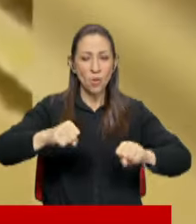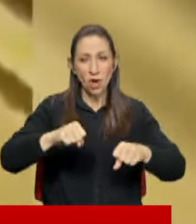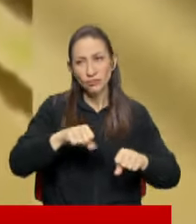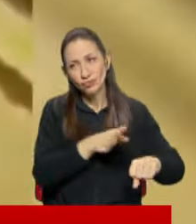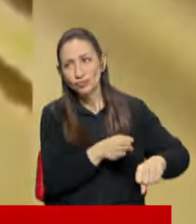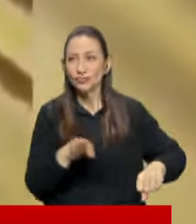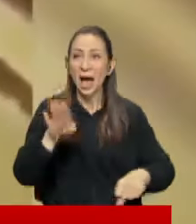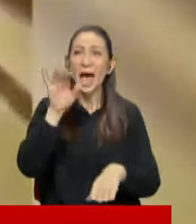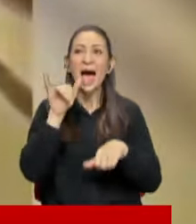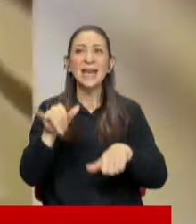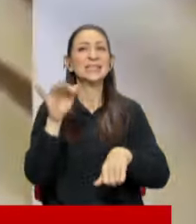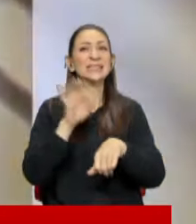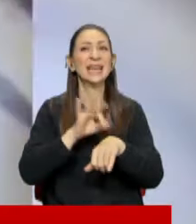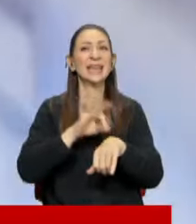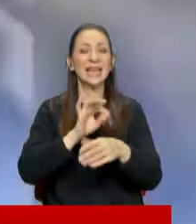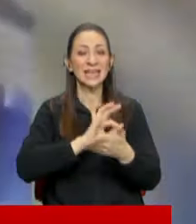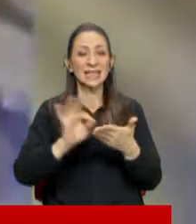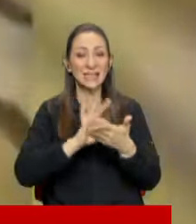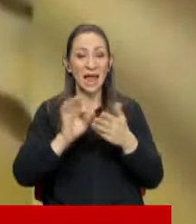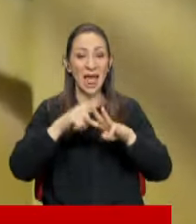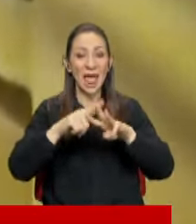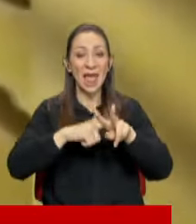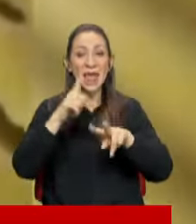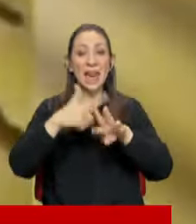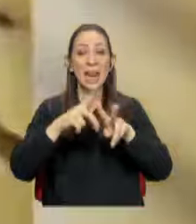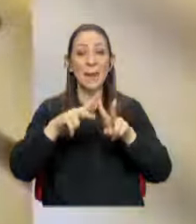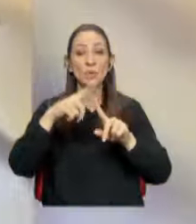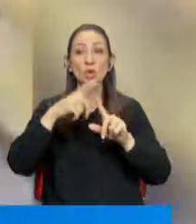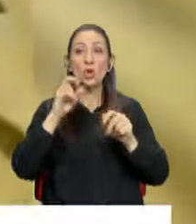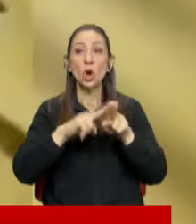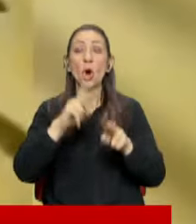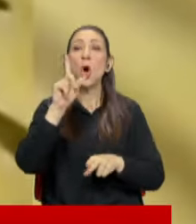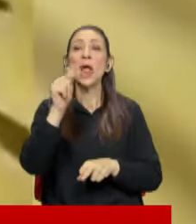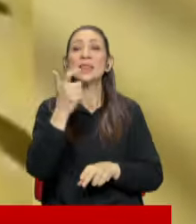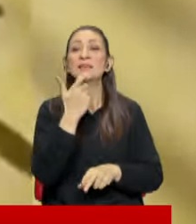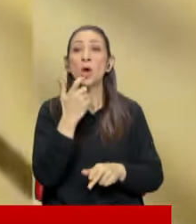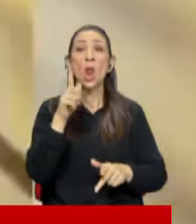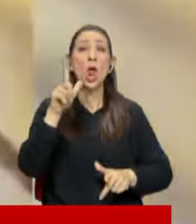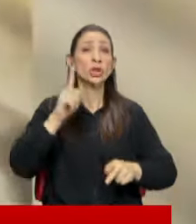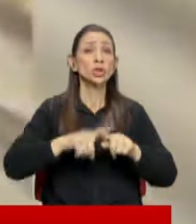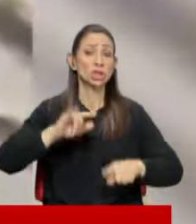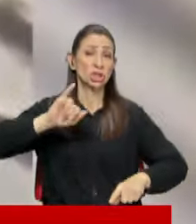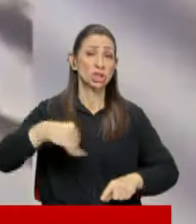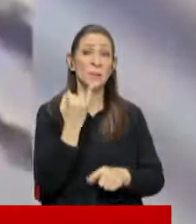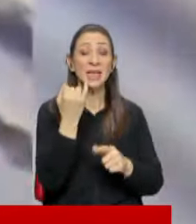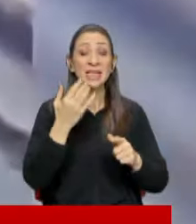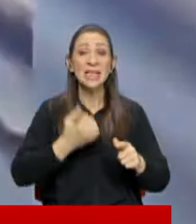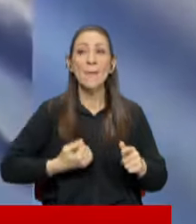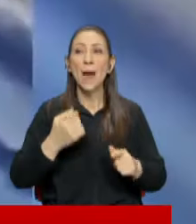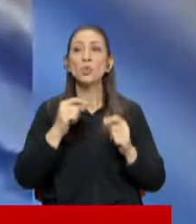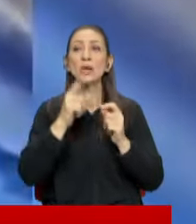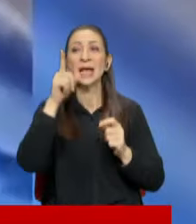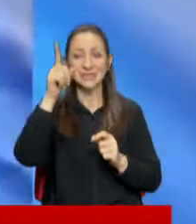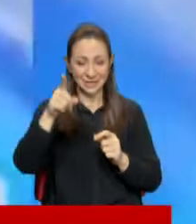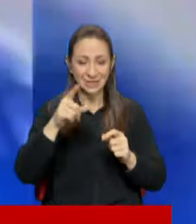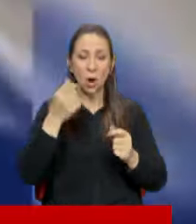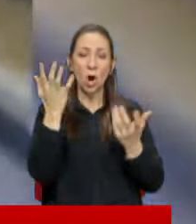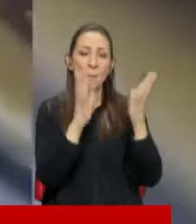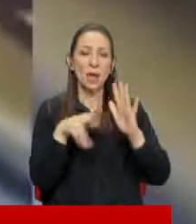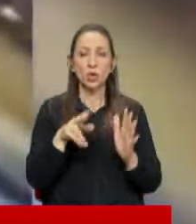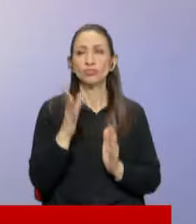çıktı. Aynı dakikalarda yazar Eylem Tokun 16 yaşındaki oğlu da lüks ciple Kemerburgaz orman yolunda seyir